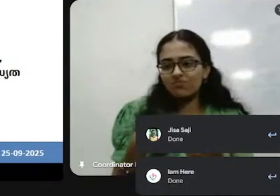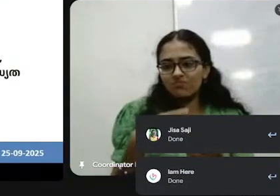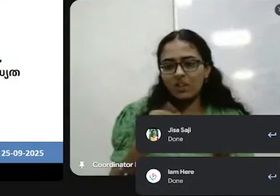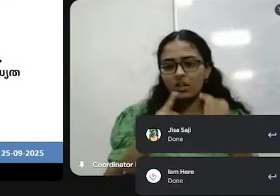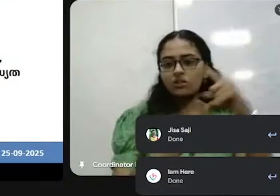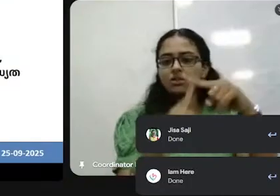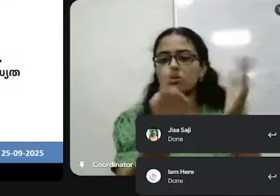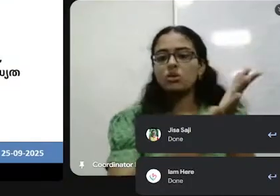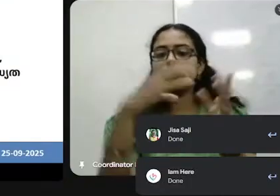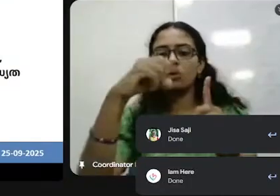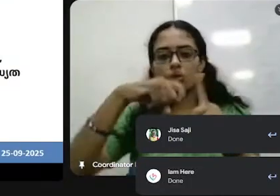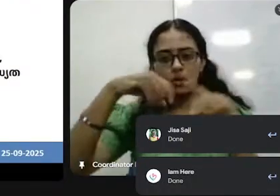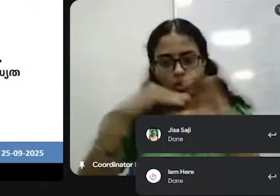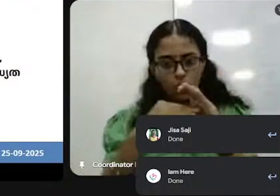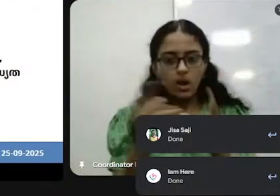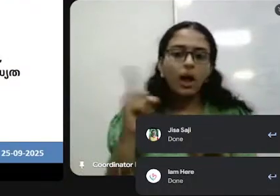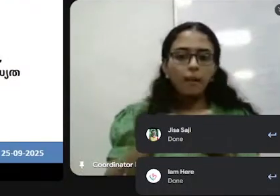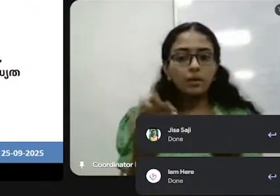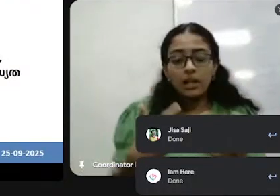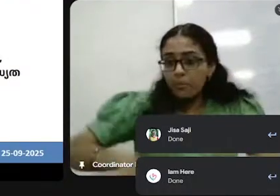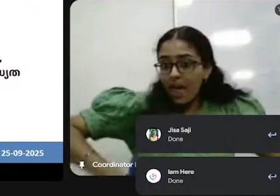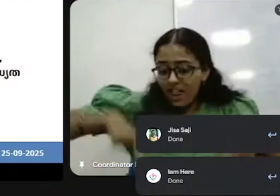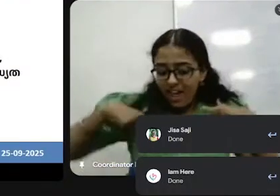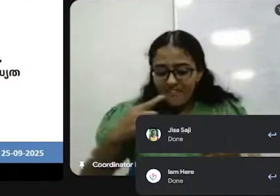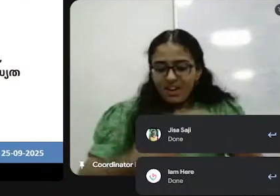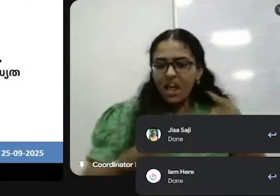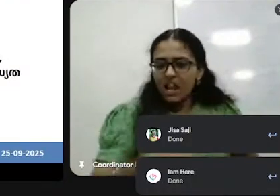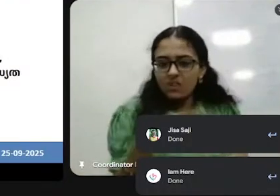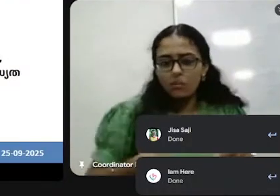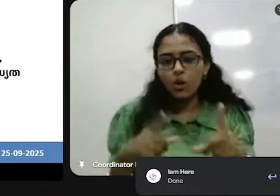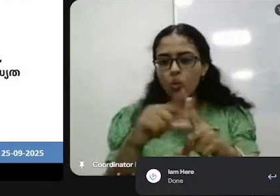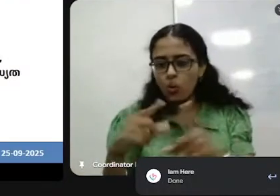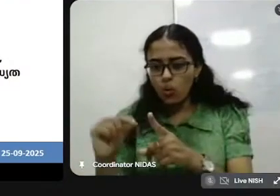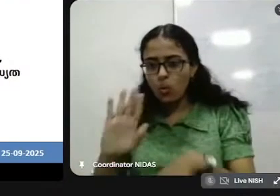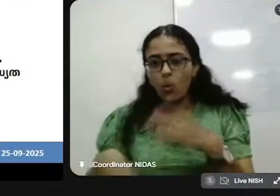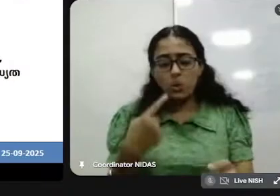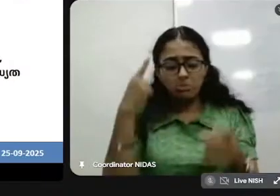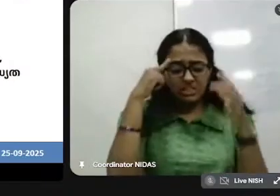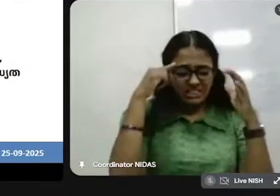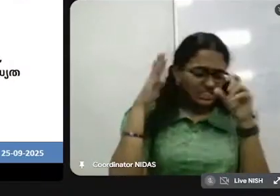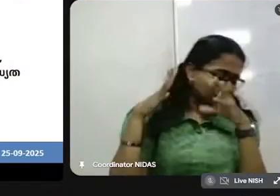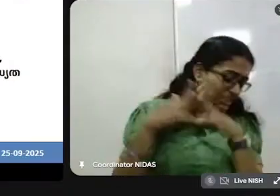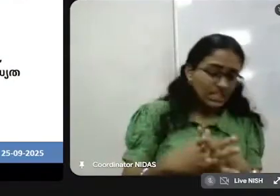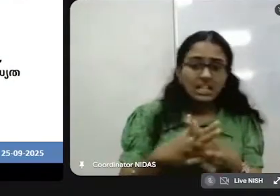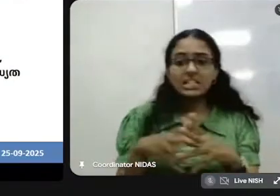അതേപോലെ തന്നെ മാറുന്ന ജീവിത സാഹചര്യങ്ങള്, നമുക്ക് സ്ട്രെസ് വരുന്നതിനനുസരിച്ച് നമ്മുടെ ജീവിത സാഹചര്യങ്ങളും